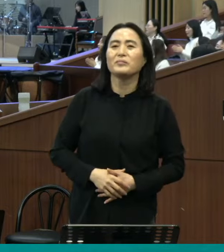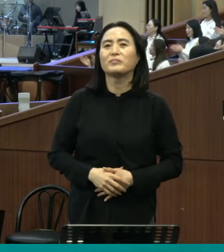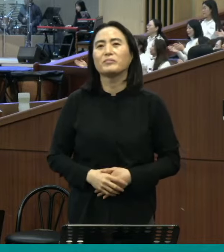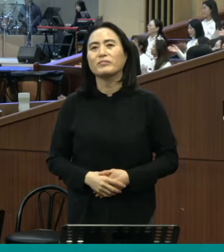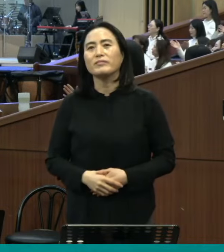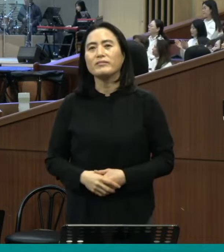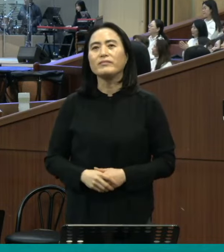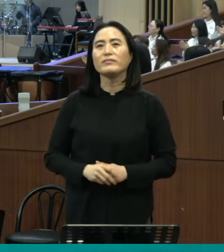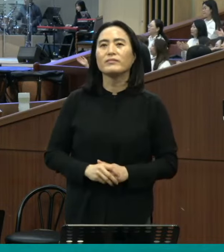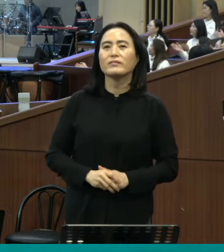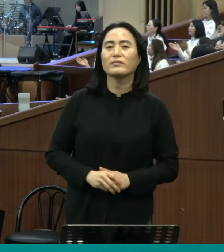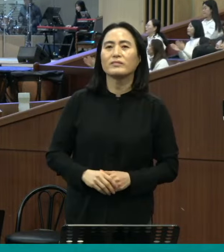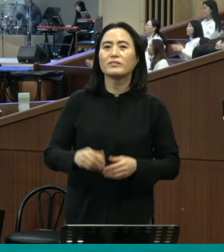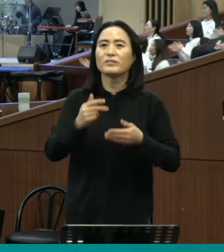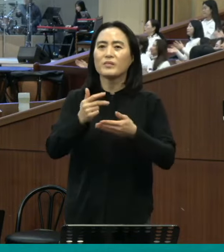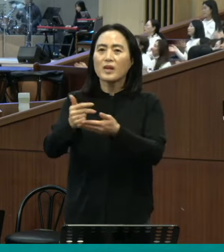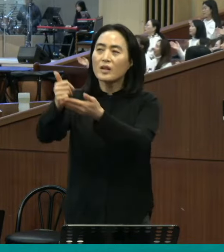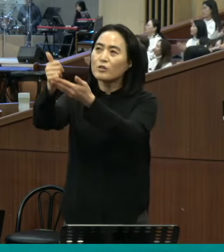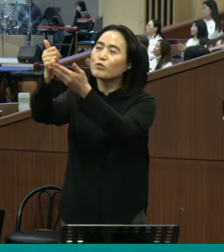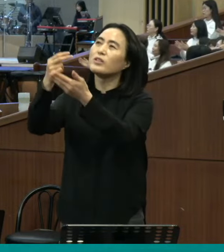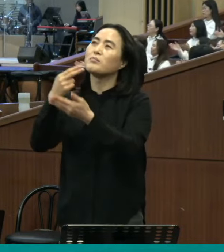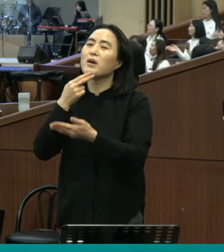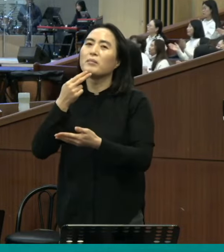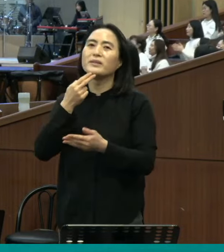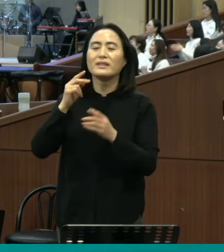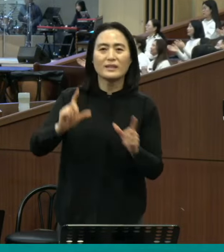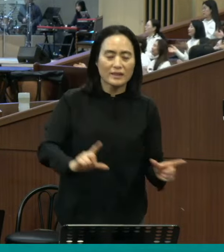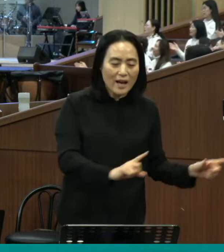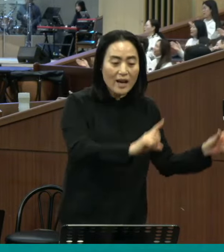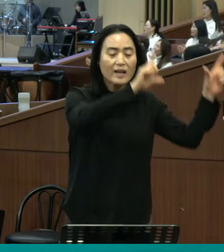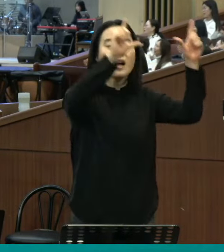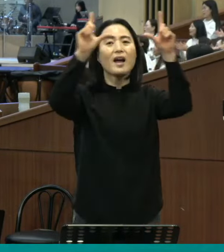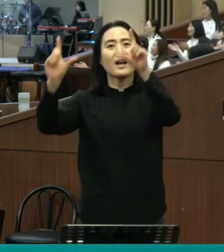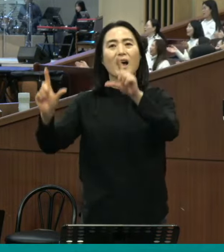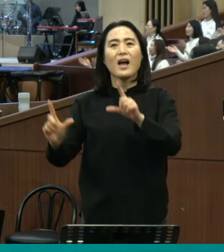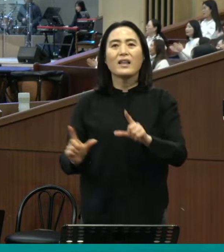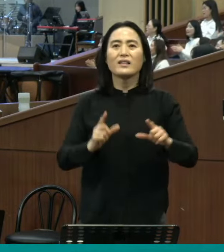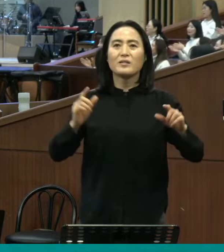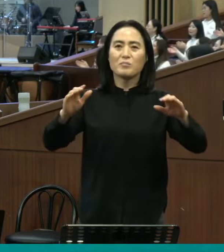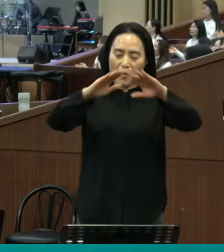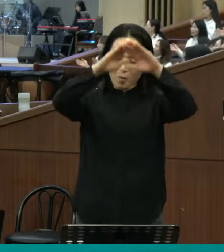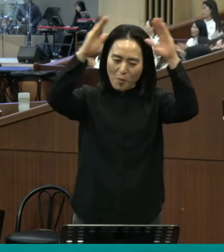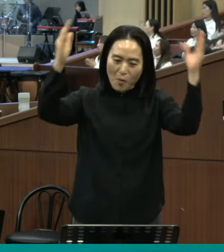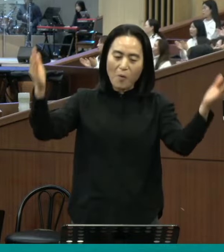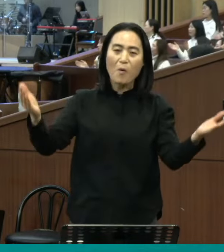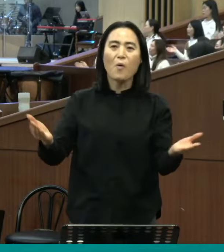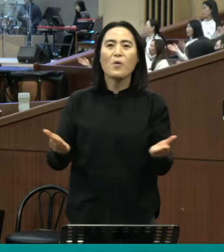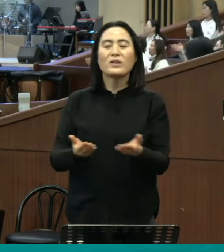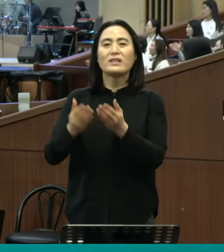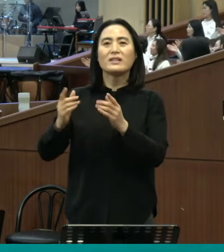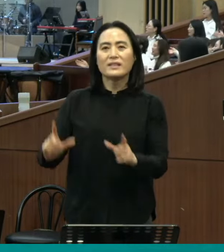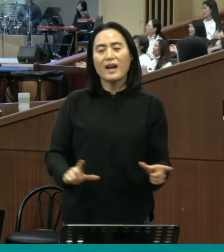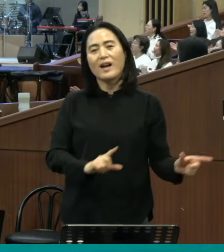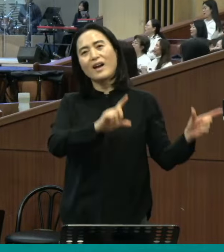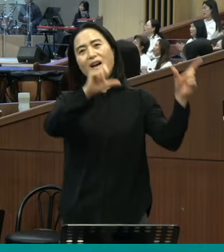살아가는 모든 삶, 주님 없이 살아가는 모든